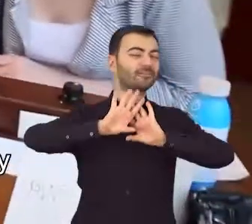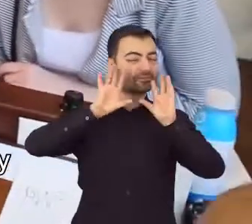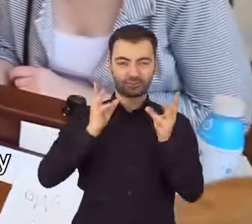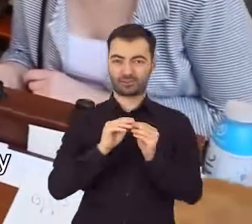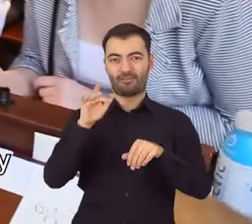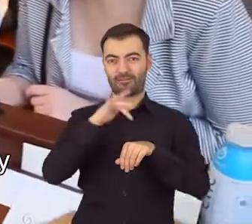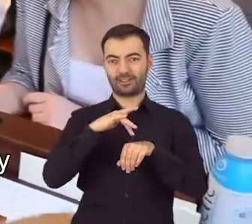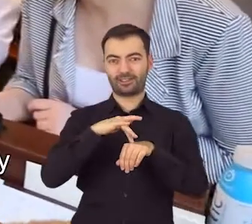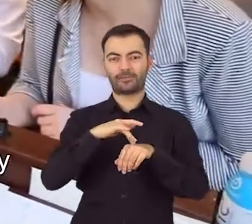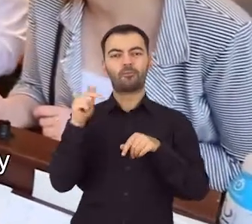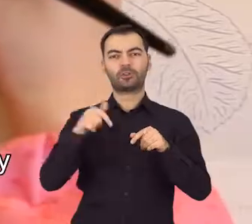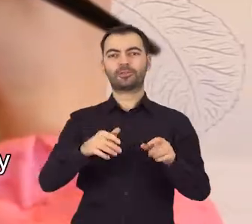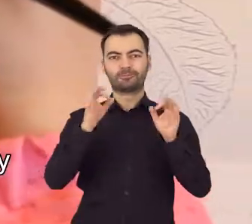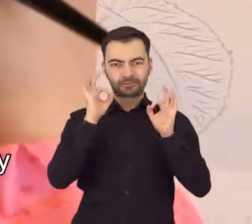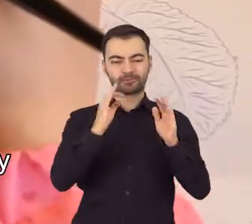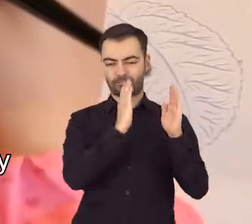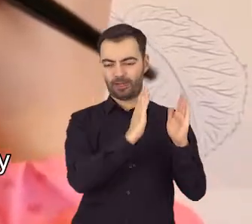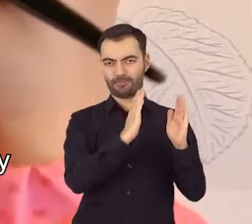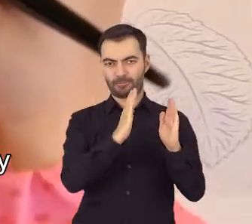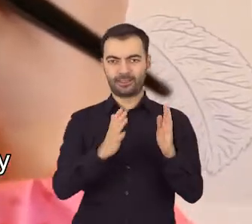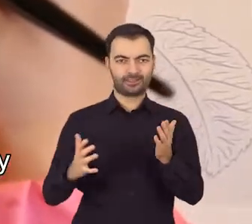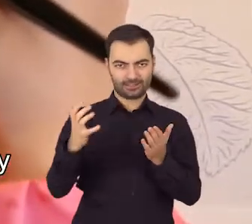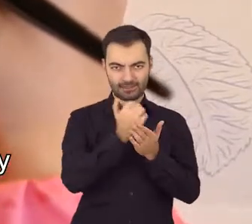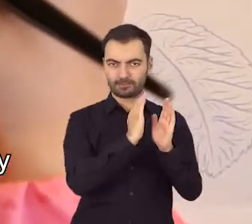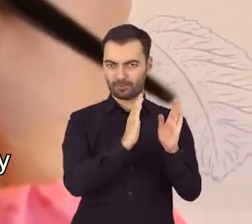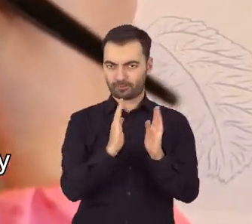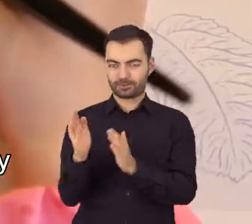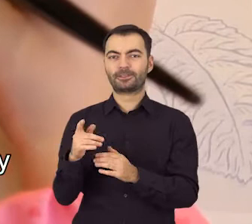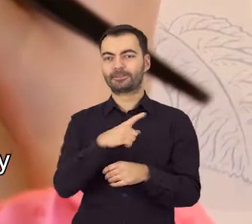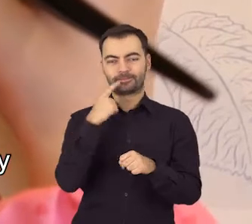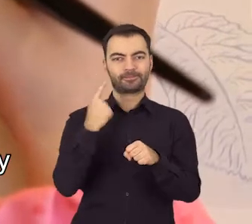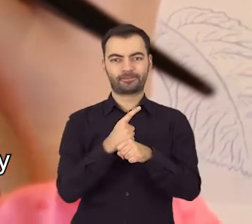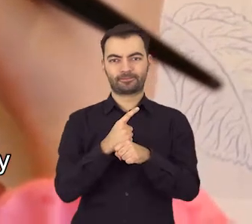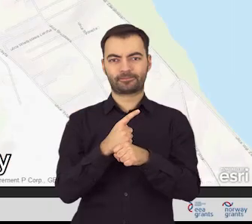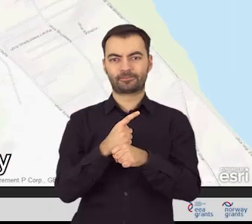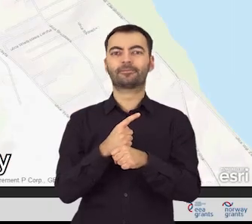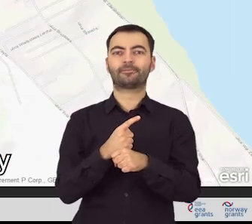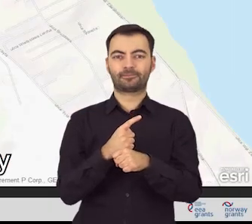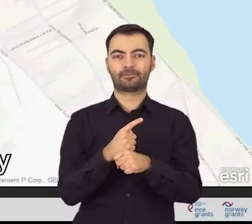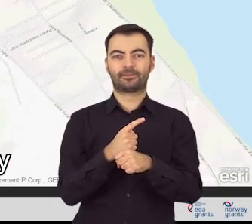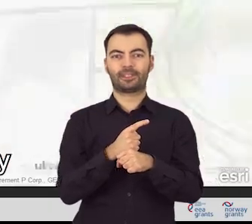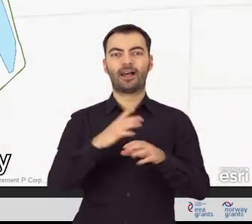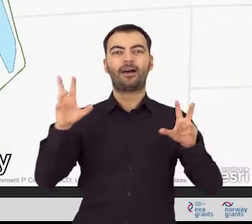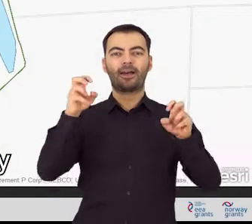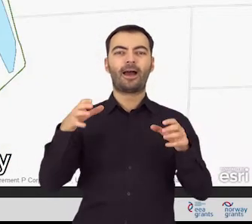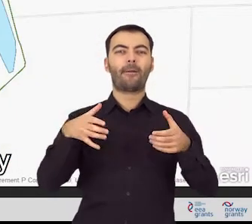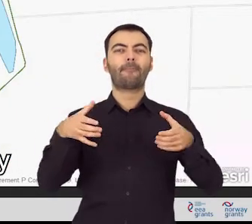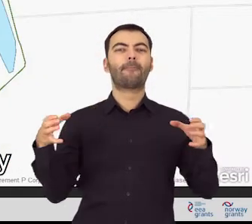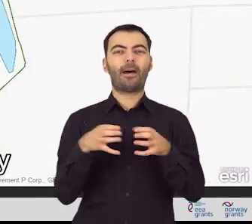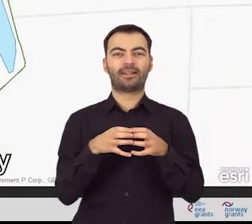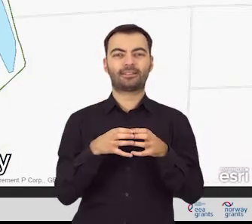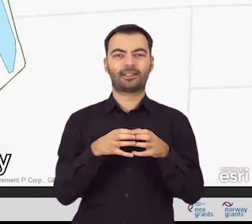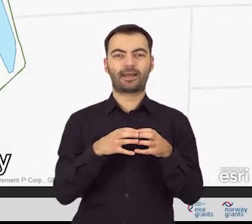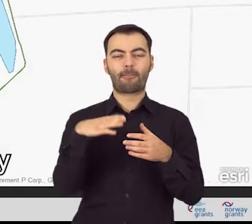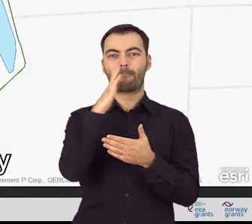które będziemy mieli, będziemy musieli w sposób uporządkowany zgromadzić. Postanowiliśmy więc wykonać to w postaci bazy